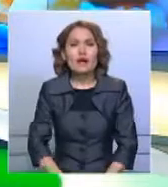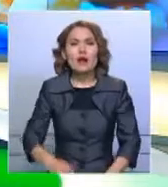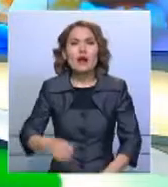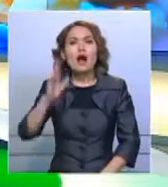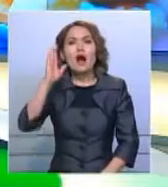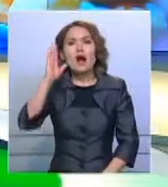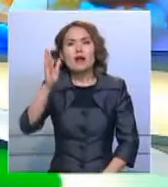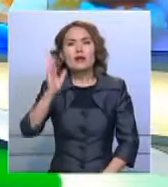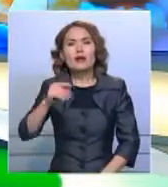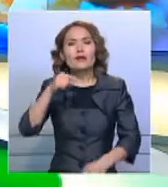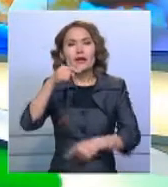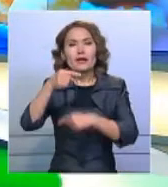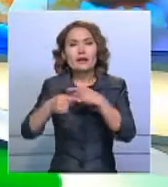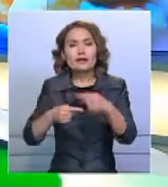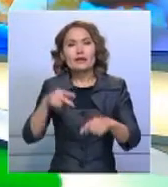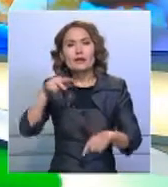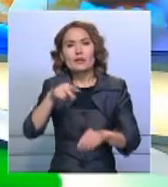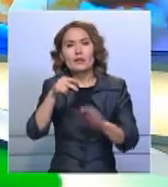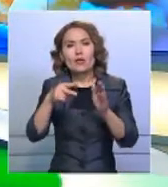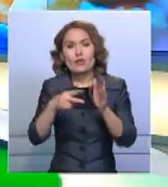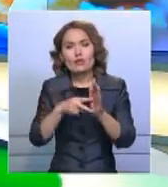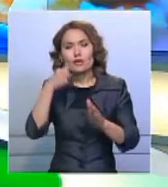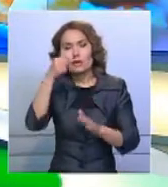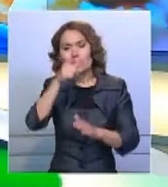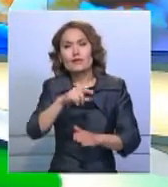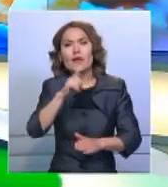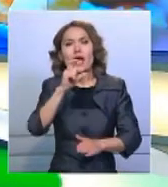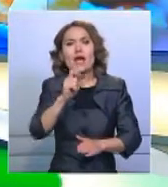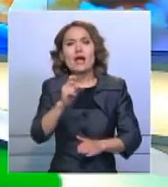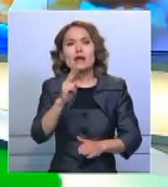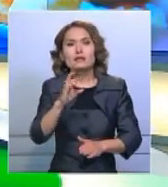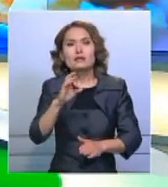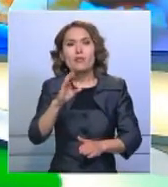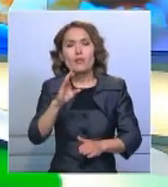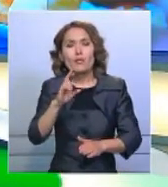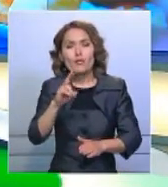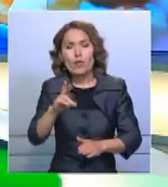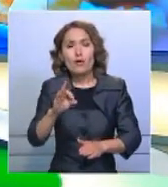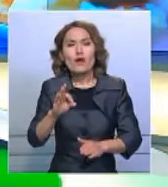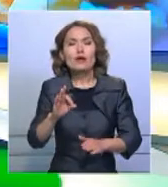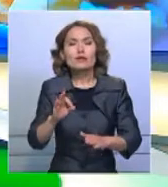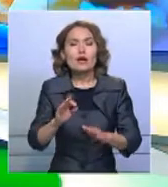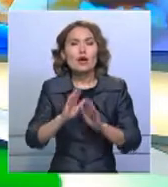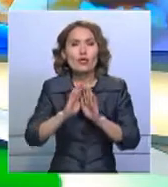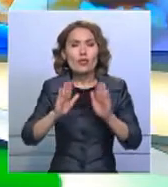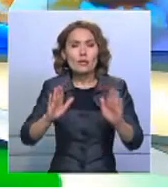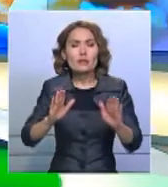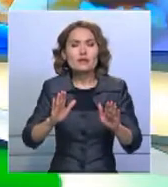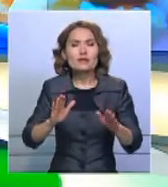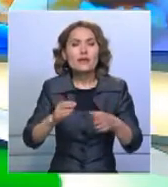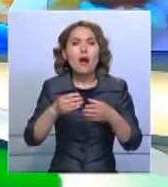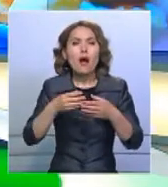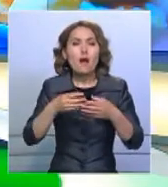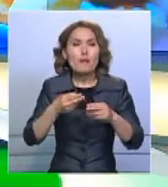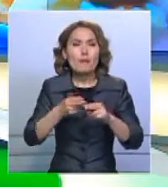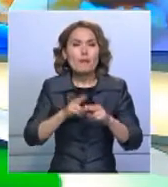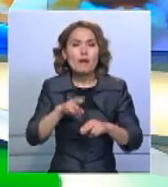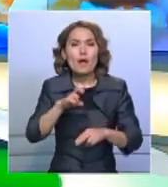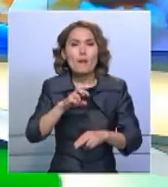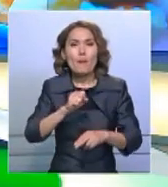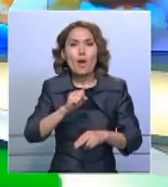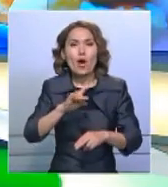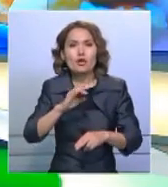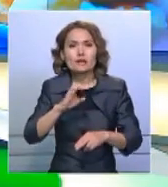Алдағы жылы Астанада өтетін экспо қатысушыларына ерекше дайындалған бауырсақ ұсынылады. Елордалық бизнес бикесі Фаррангиз